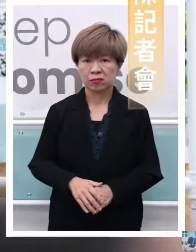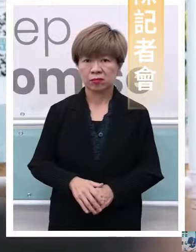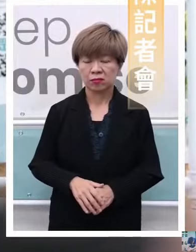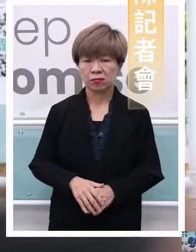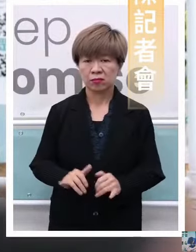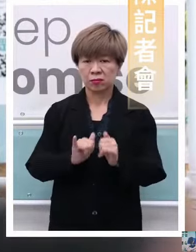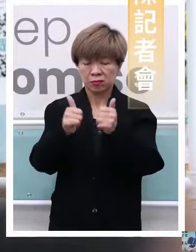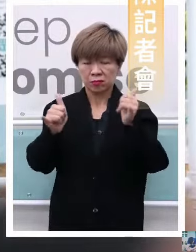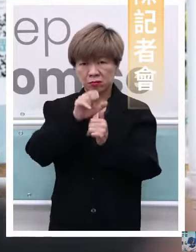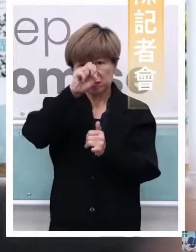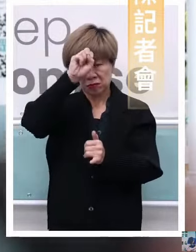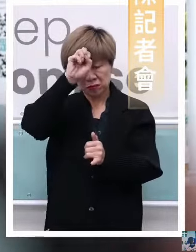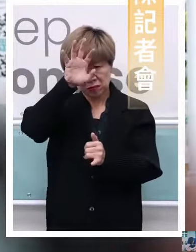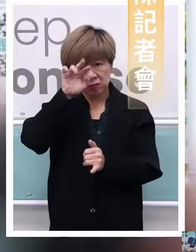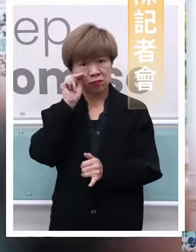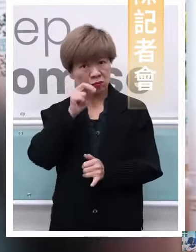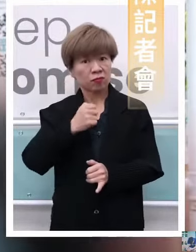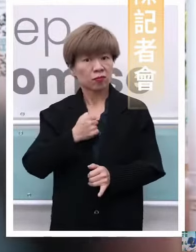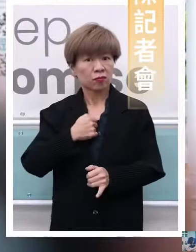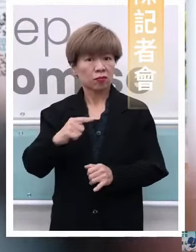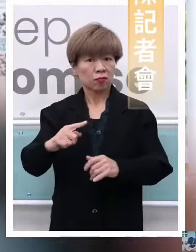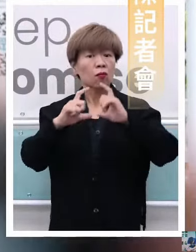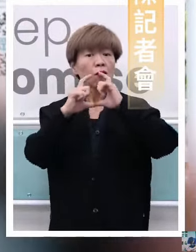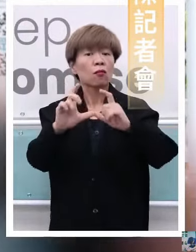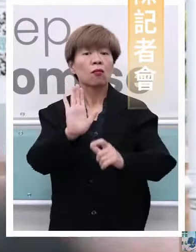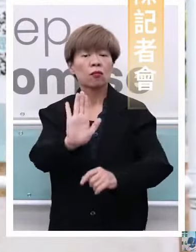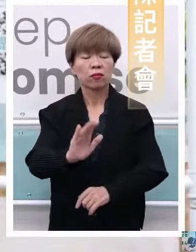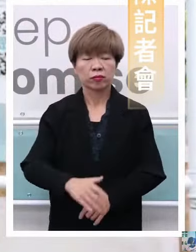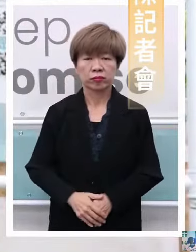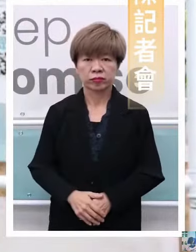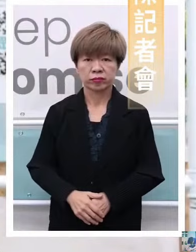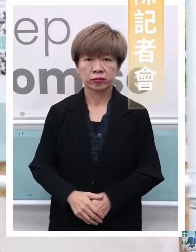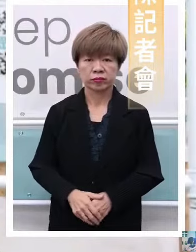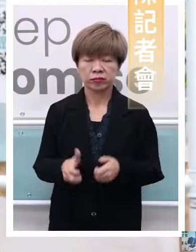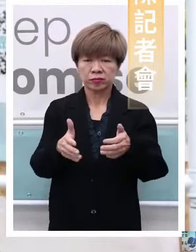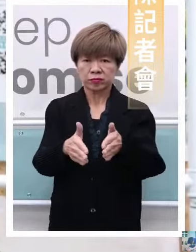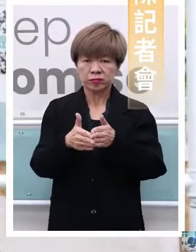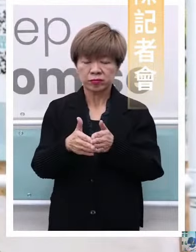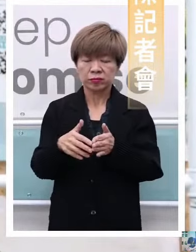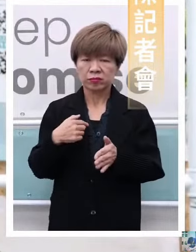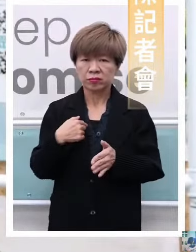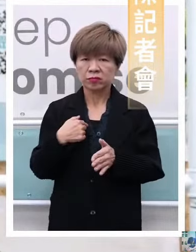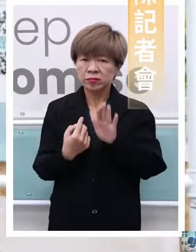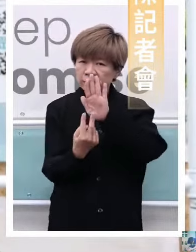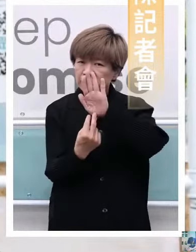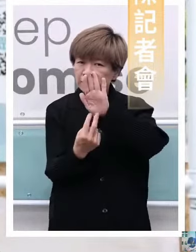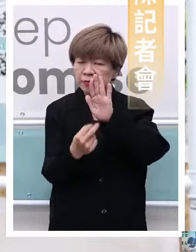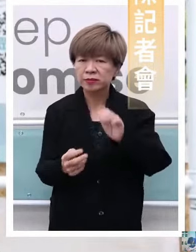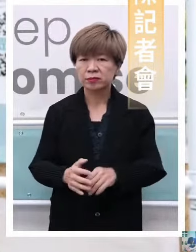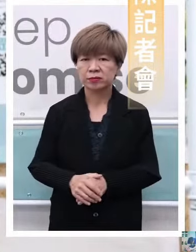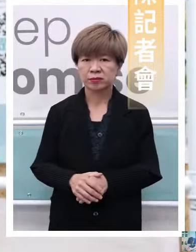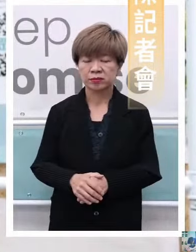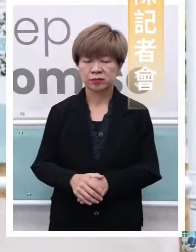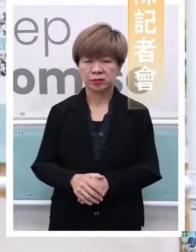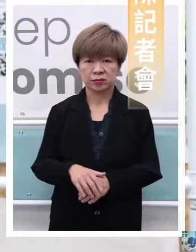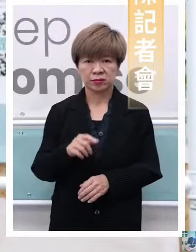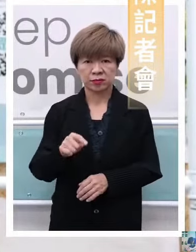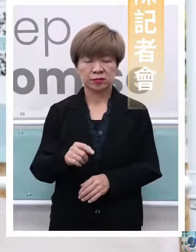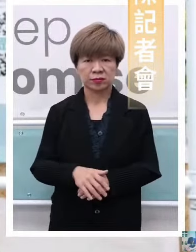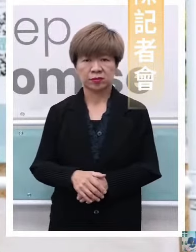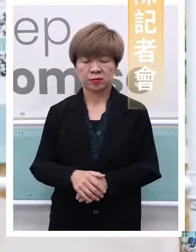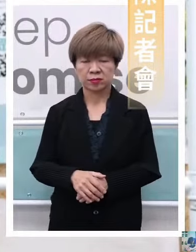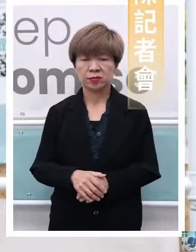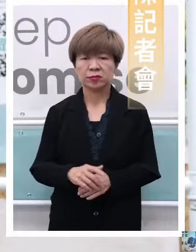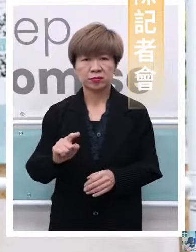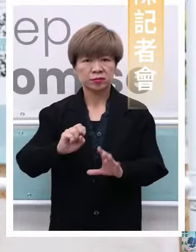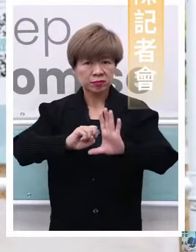们的回应。那我们的回应呢，最重要我简单讲一个关键，就是我们送出去的各路的讯